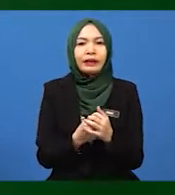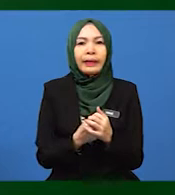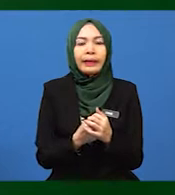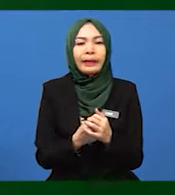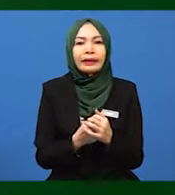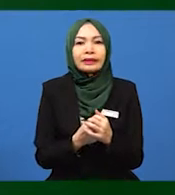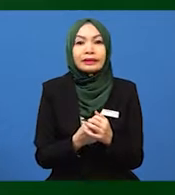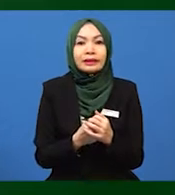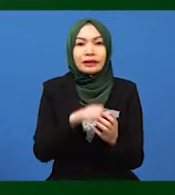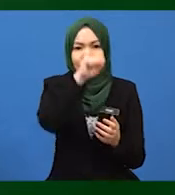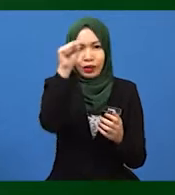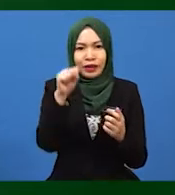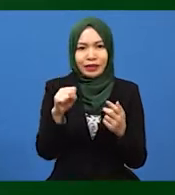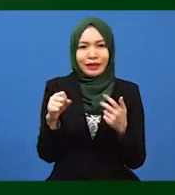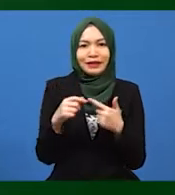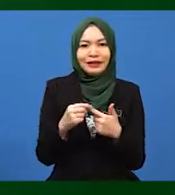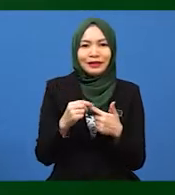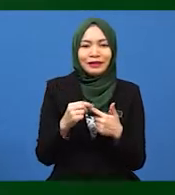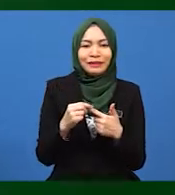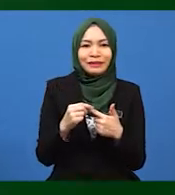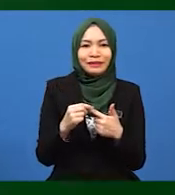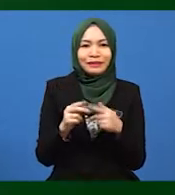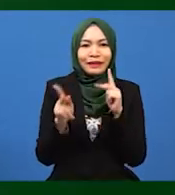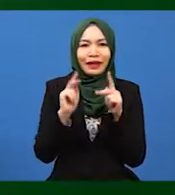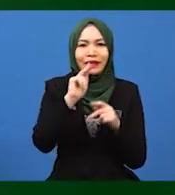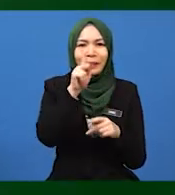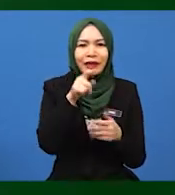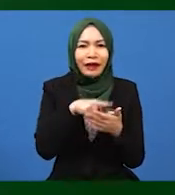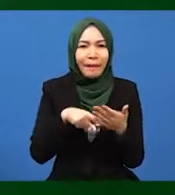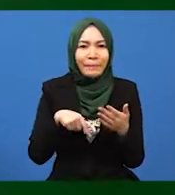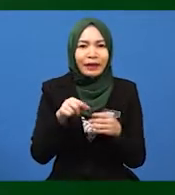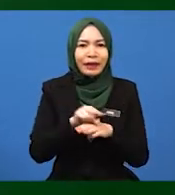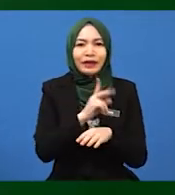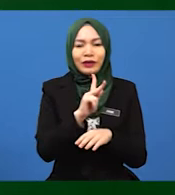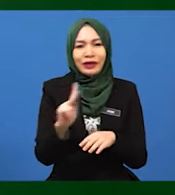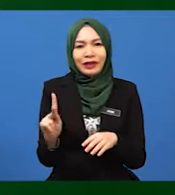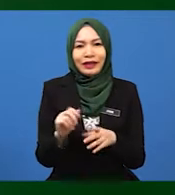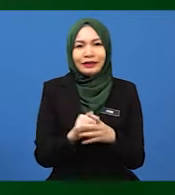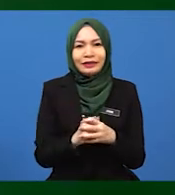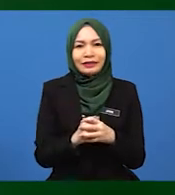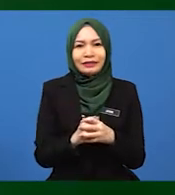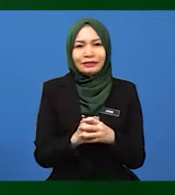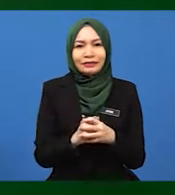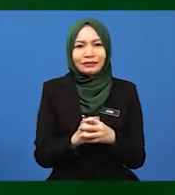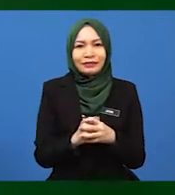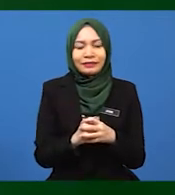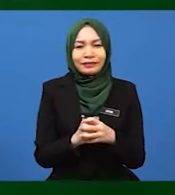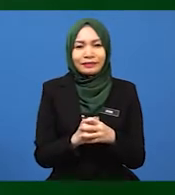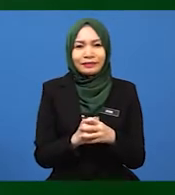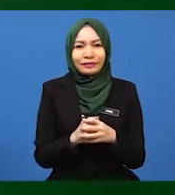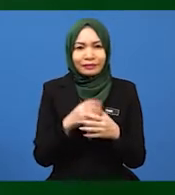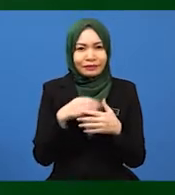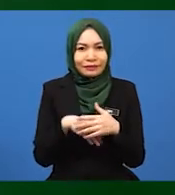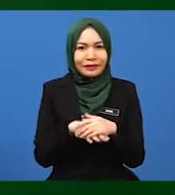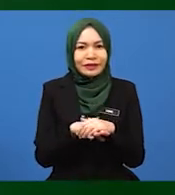Lihat soalan kedua. Kata perintah apa yang digunakan? Tempat kosong, masuk